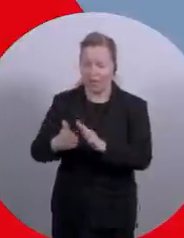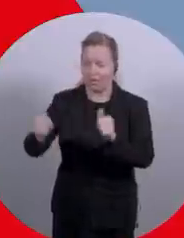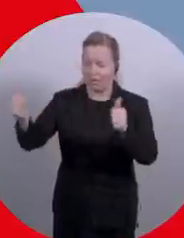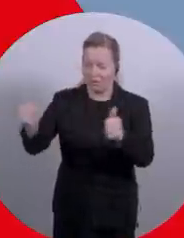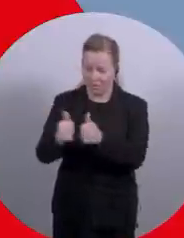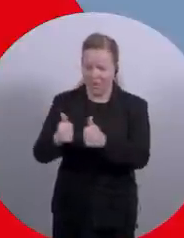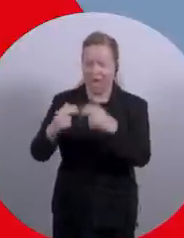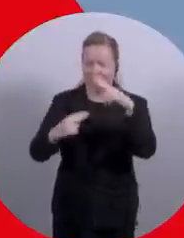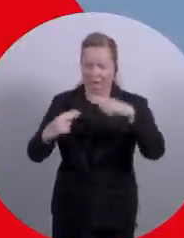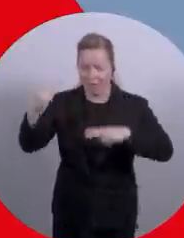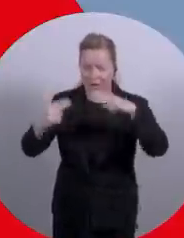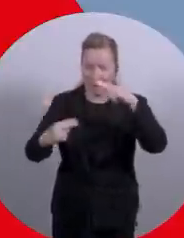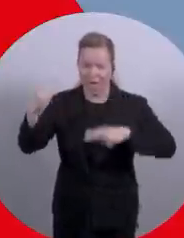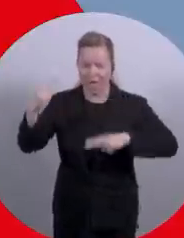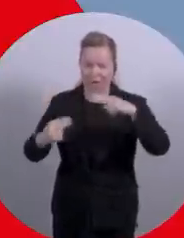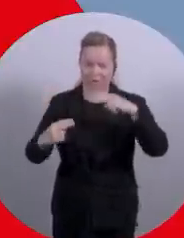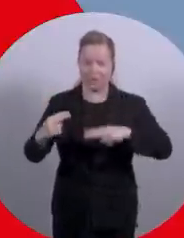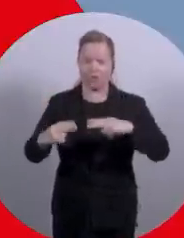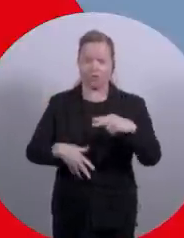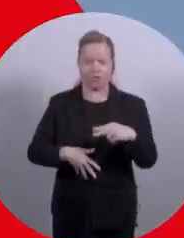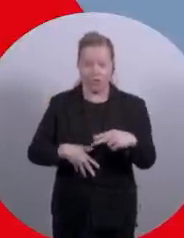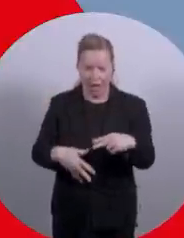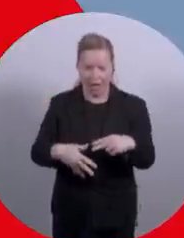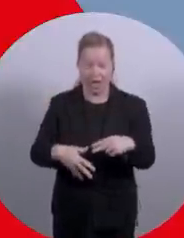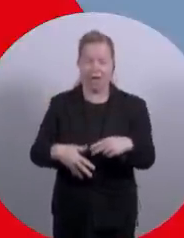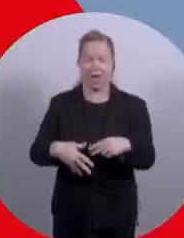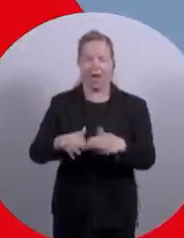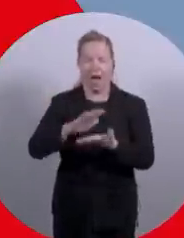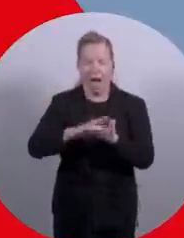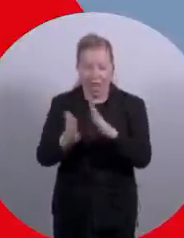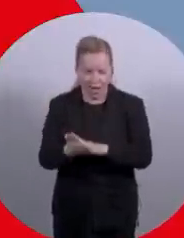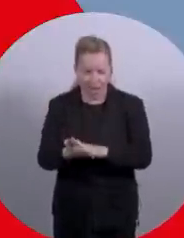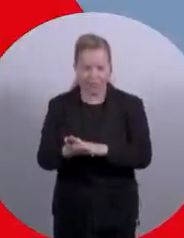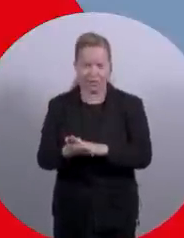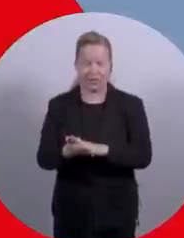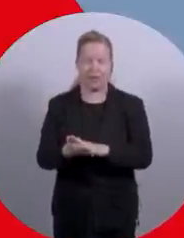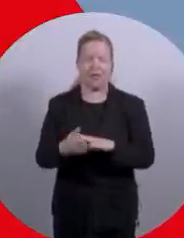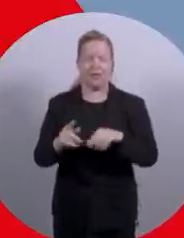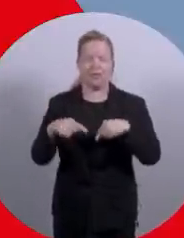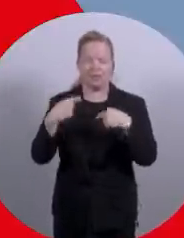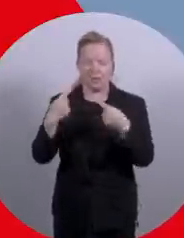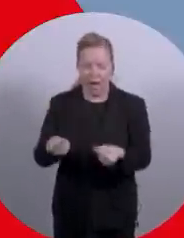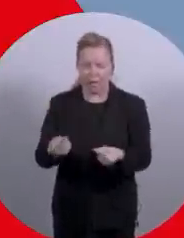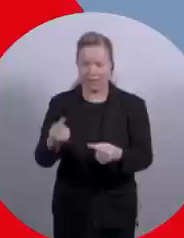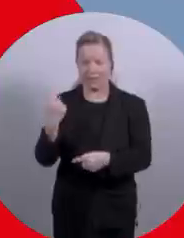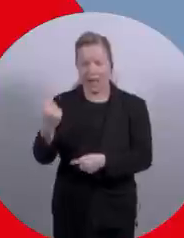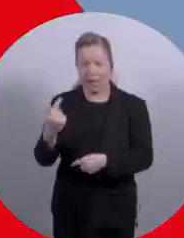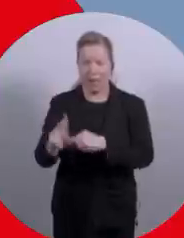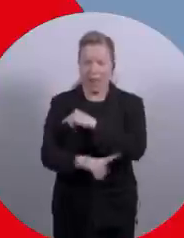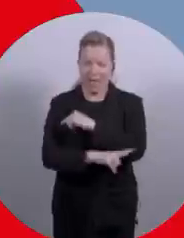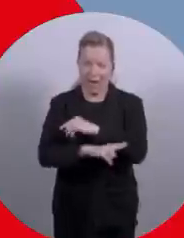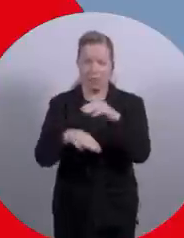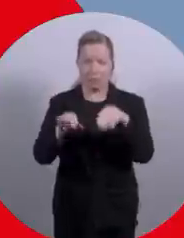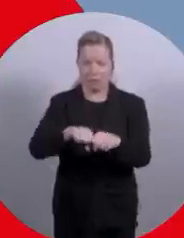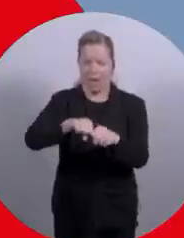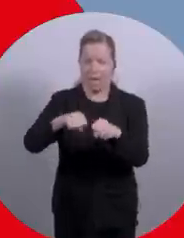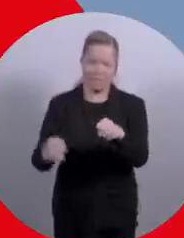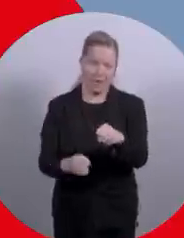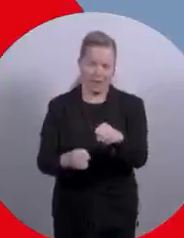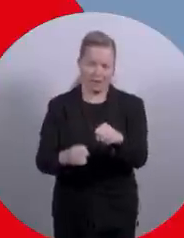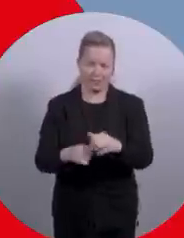hat wie schwanger wurde und geheiratet hat dadurch musste sie ihre Lehre abbrechen